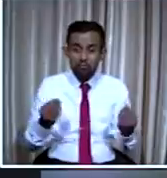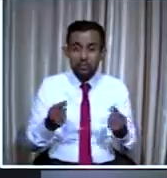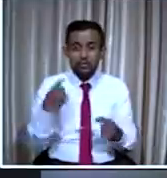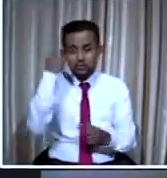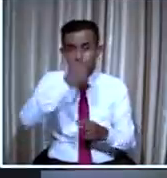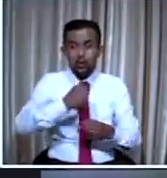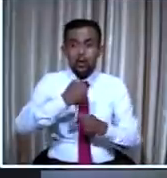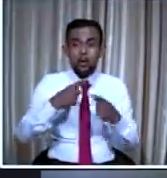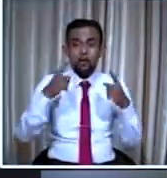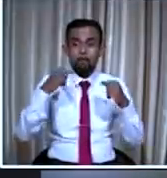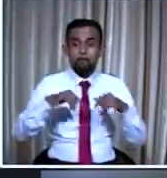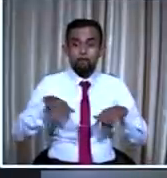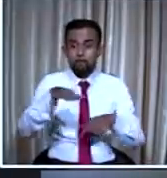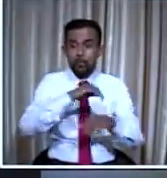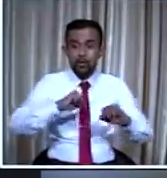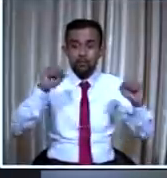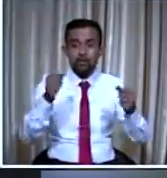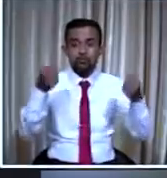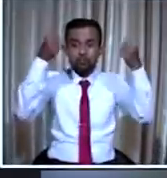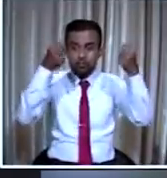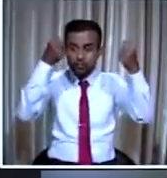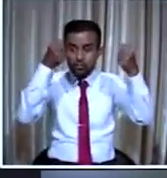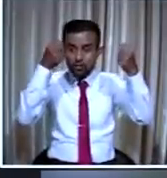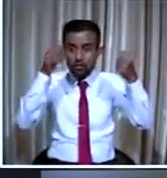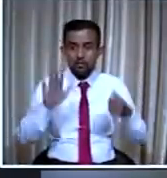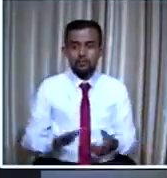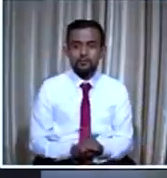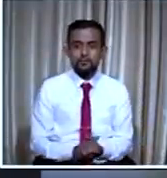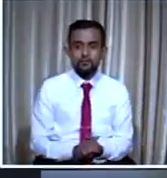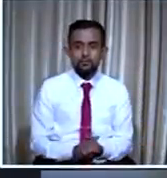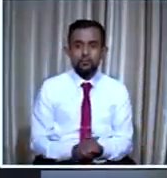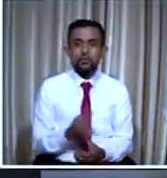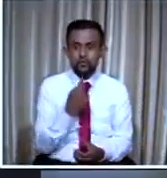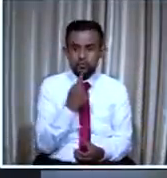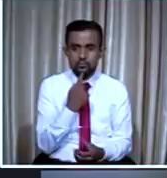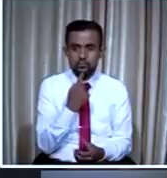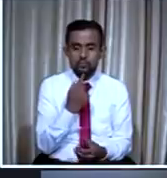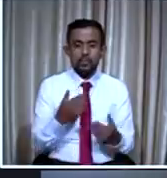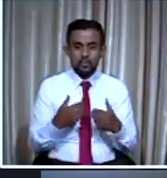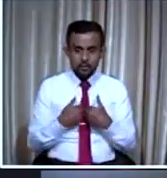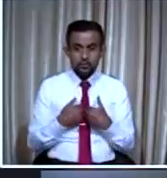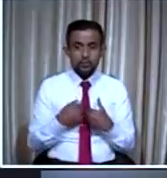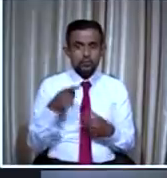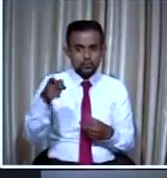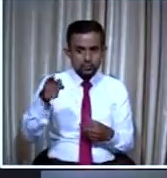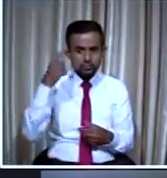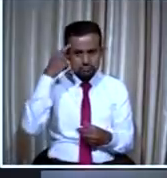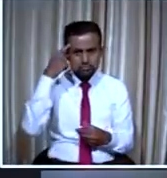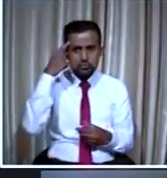ෆේස් පිටන්නේට ඇවිල්ලා බෝඩ් අල්ලගෙන ඉන්නවා. ඔව් අපි ඒක ගැන